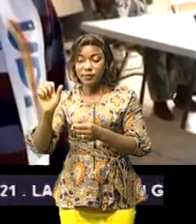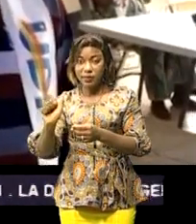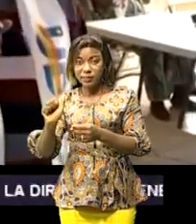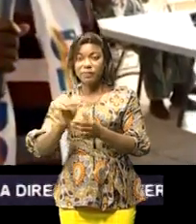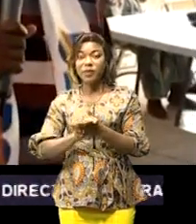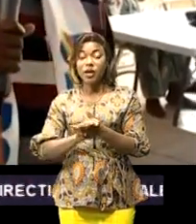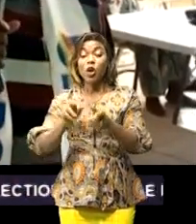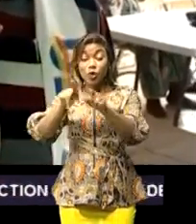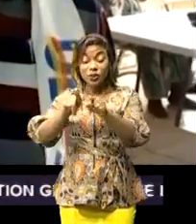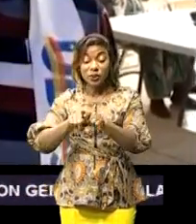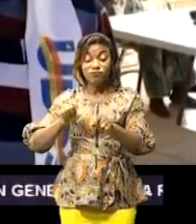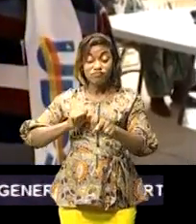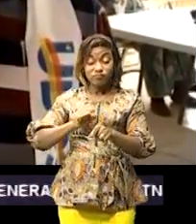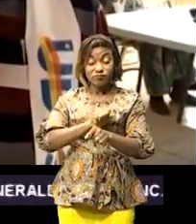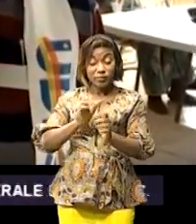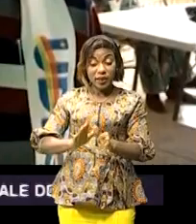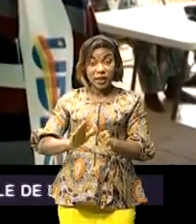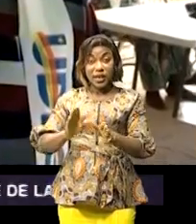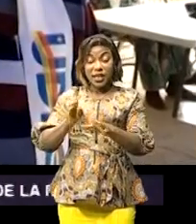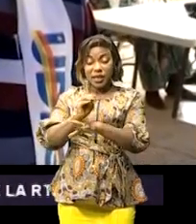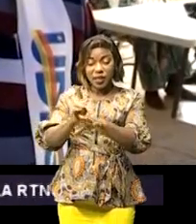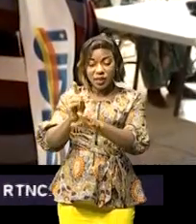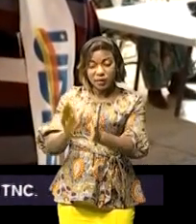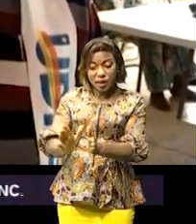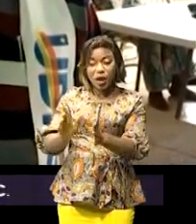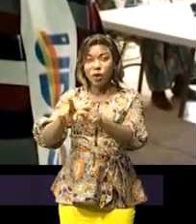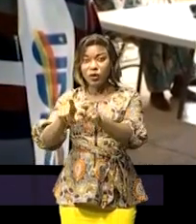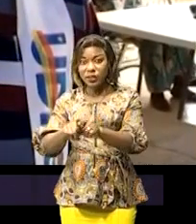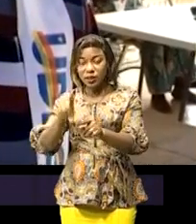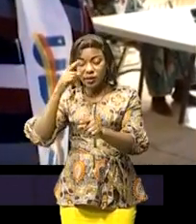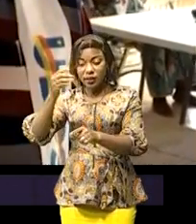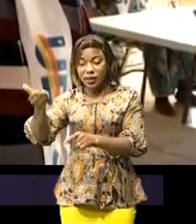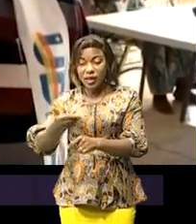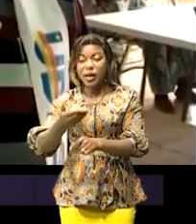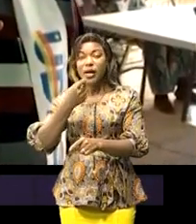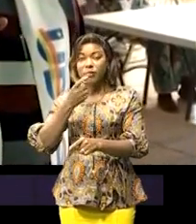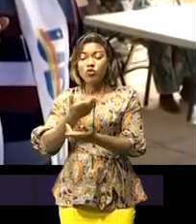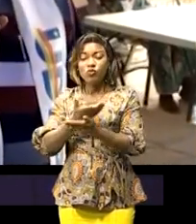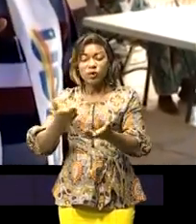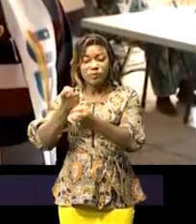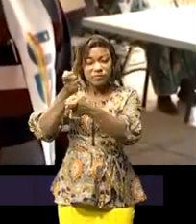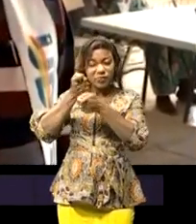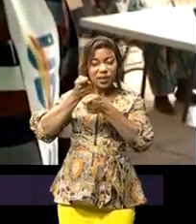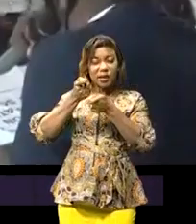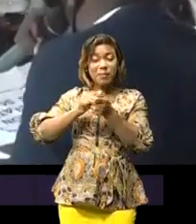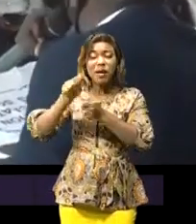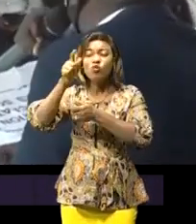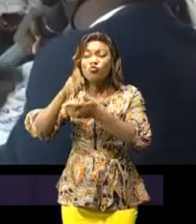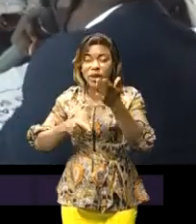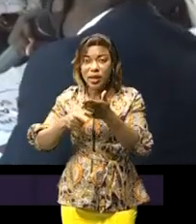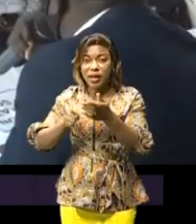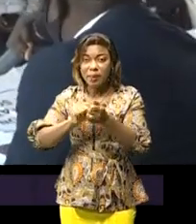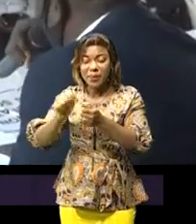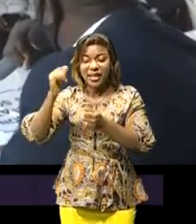les notables Lévis Rokema et Edson Mouragizi, ont dit qu'ils ont été attirés par l'idéologie de ces